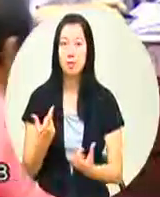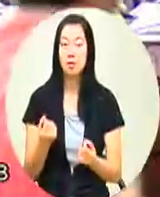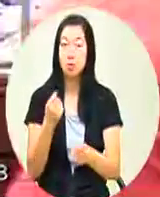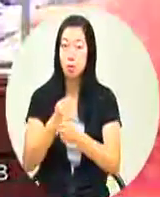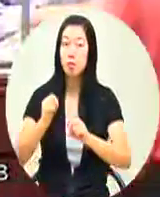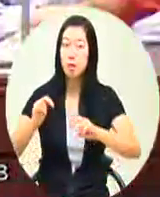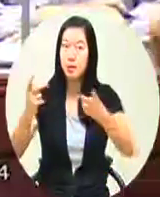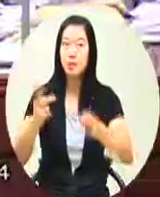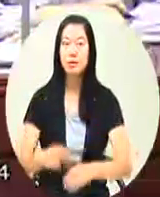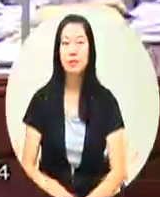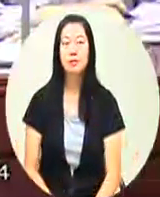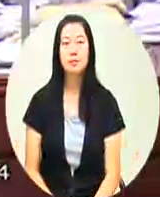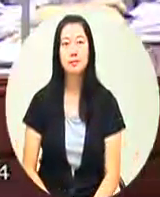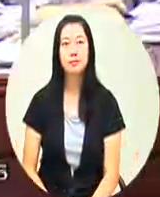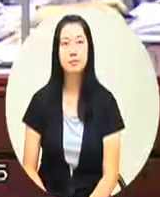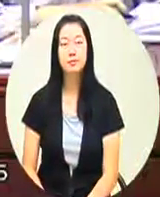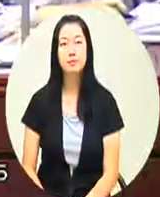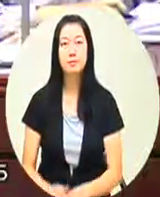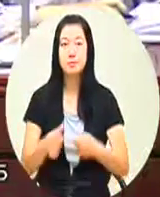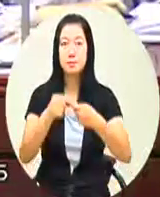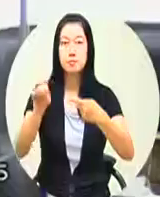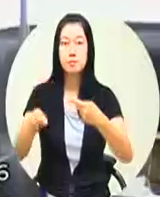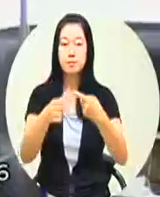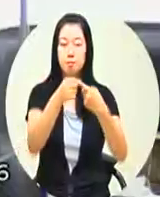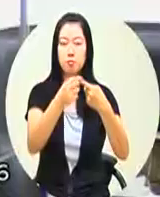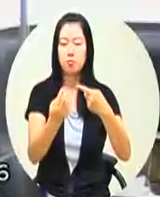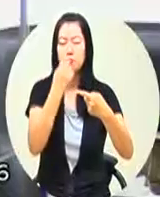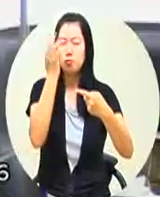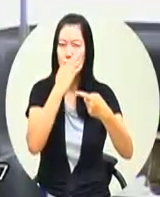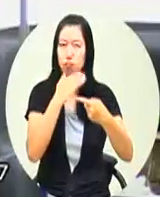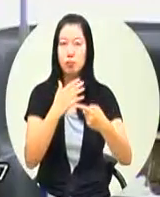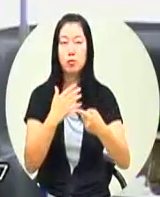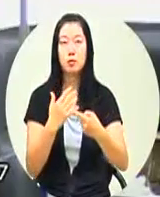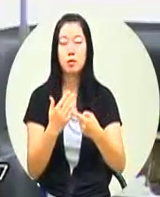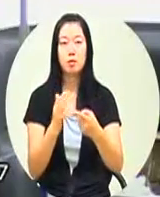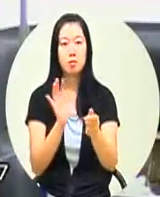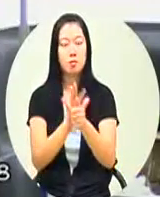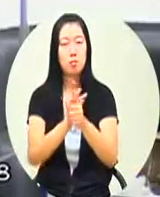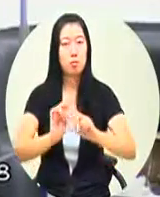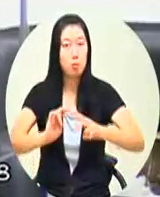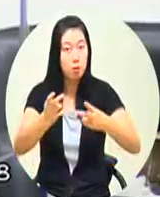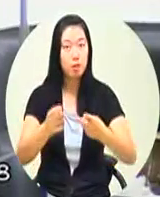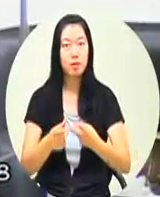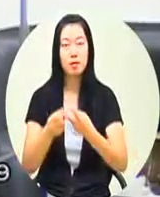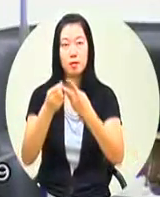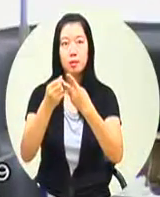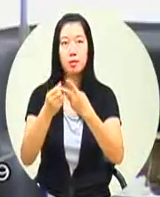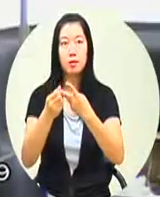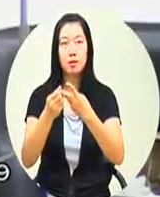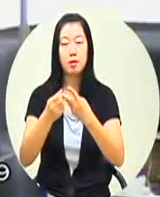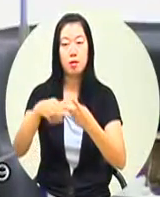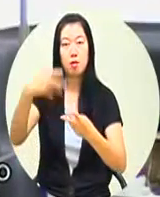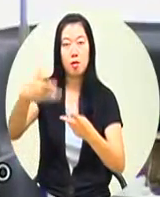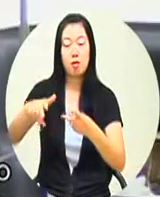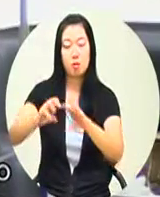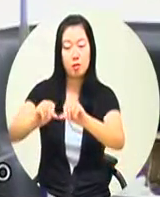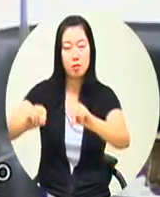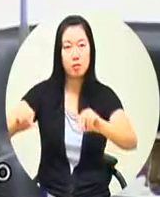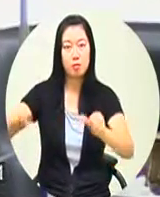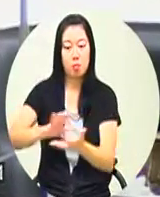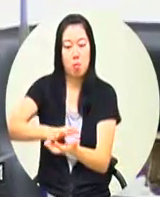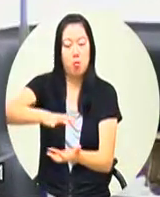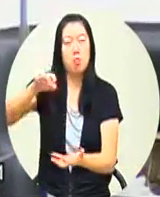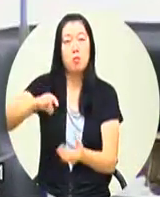长，我刚才第一就是这个臭味啦吼，你看要安怎去改善？第二就是这个淤积的问题啦吼，